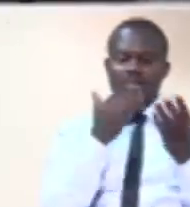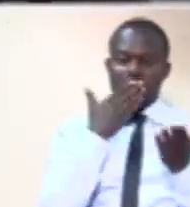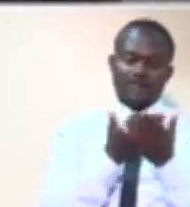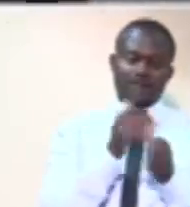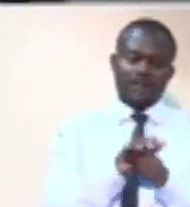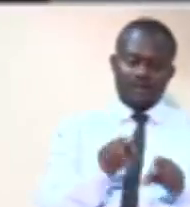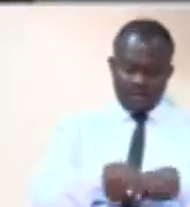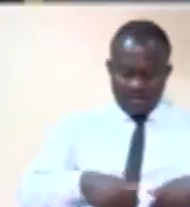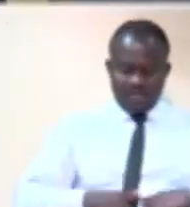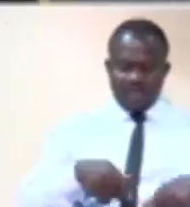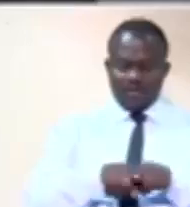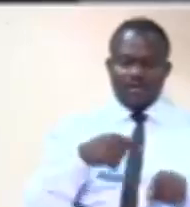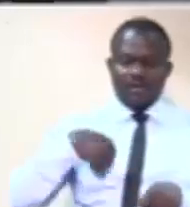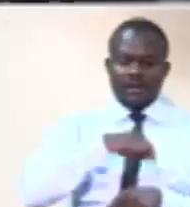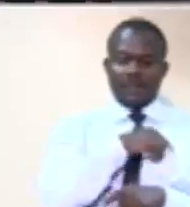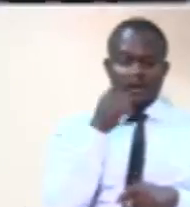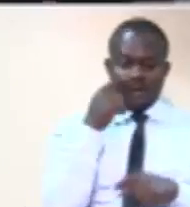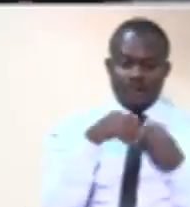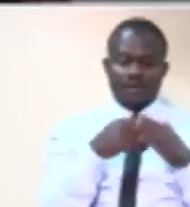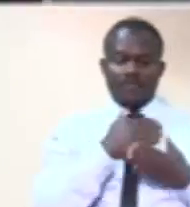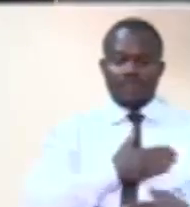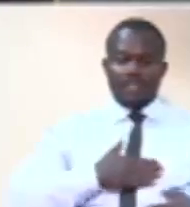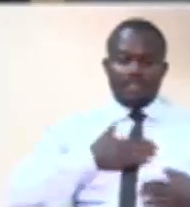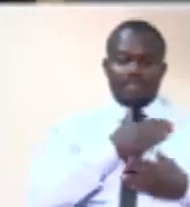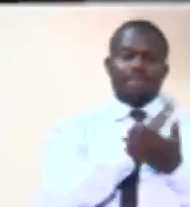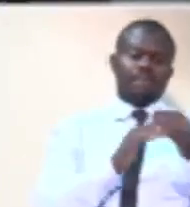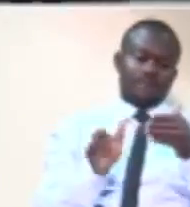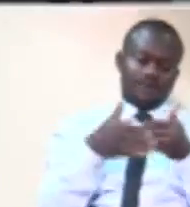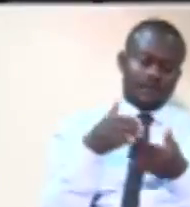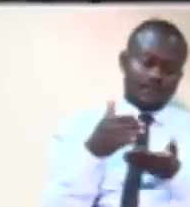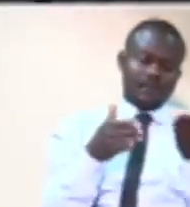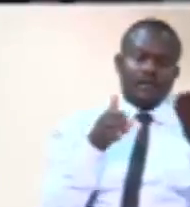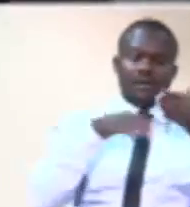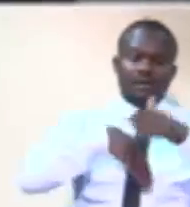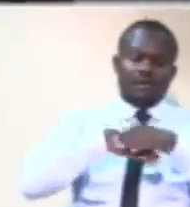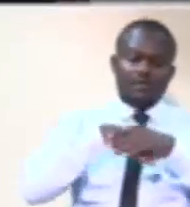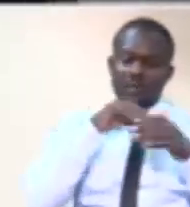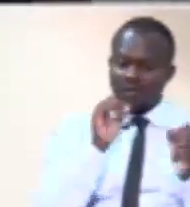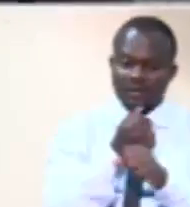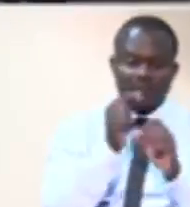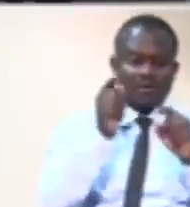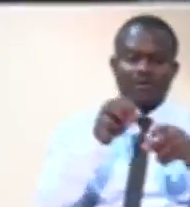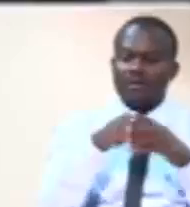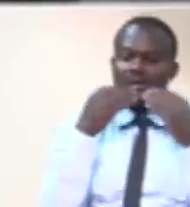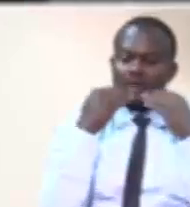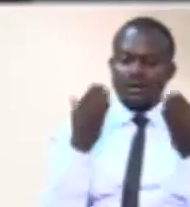nkatwe, kurabona imyidagaduro imwe bari barayifunze, imipira tutabasha kuyijyamo,